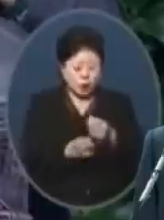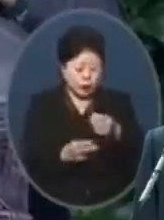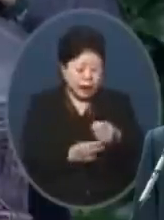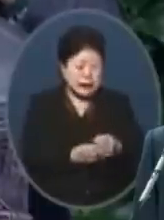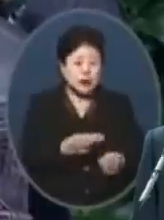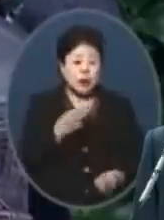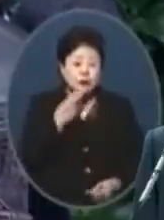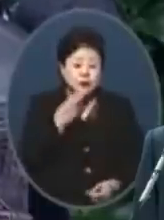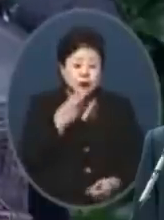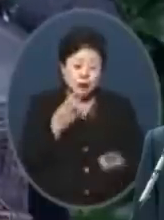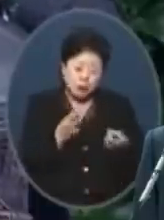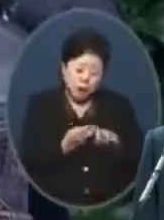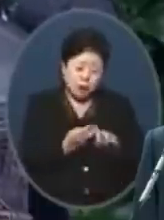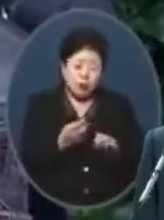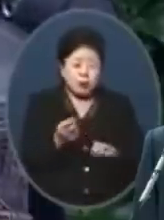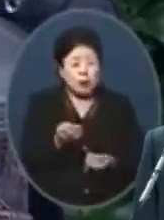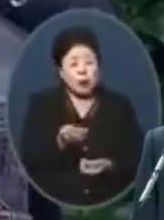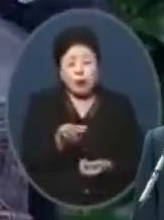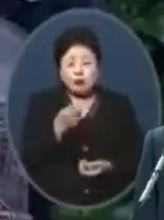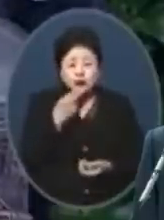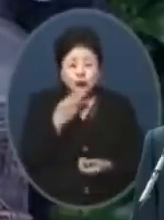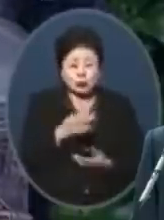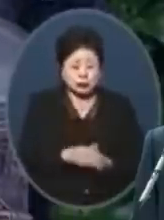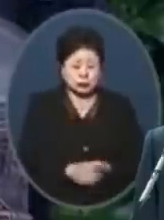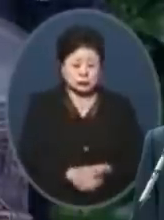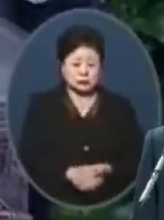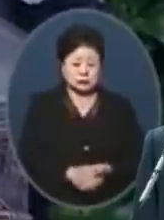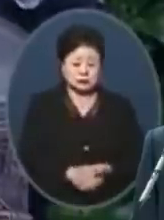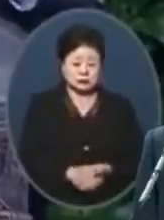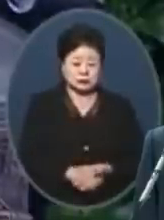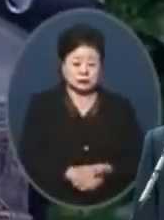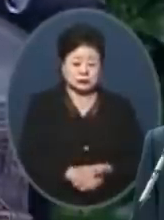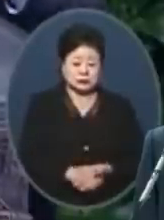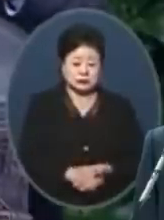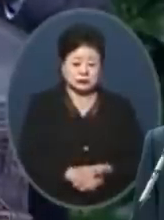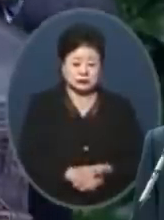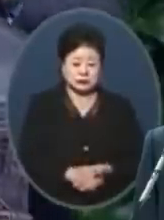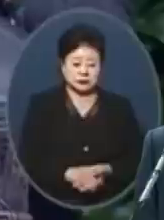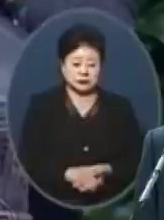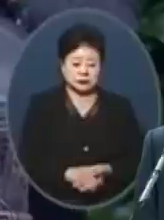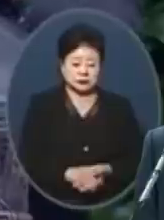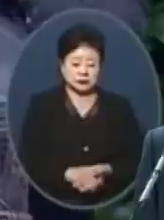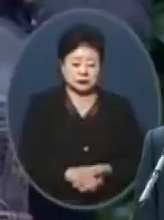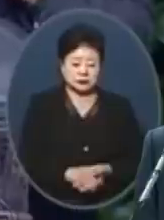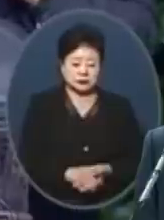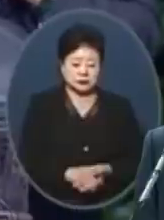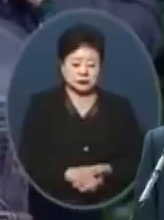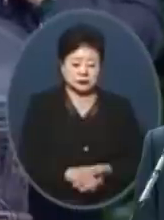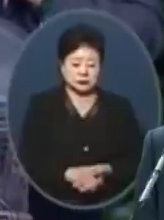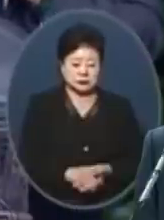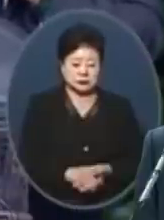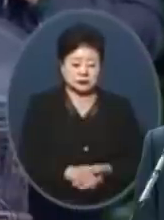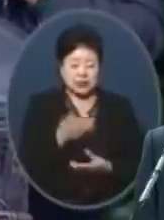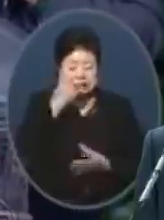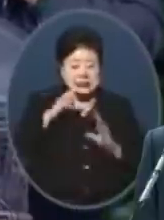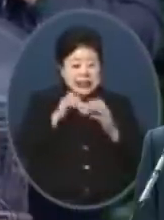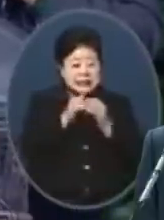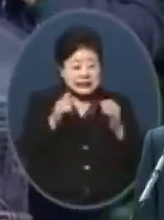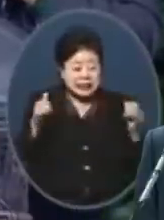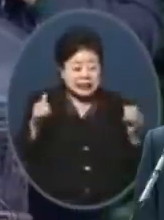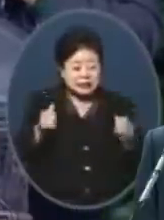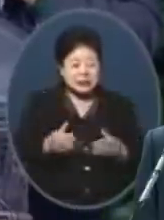없는데 어떻게 건너갑니까? And they were looking at the Red Sea. No bridges, no boats. 이스라엘